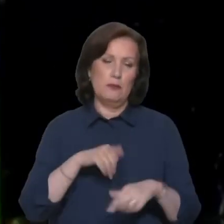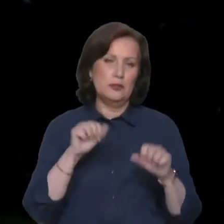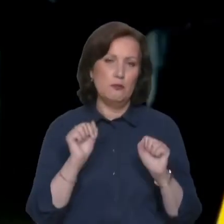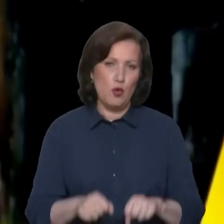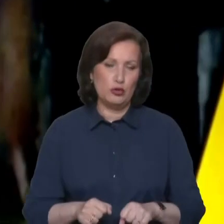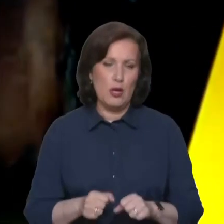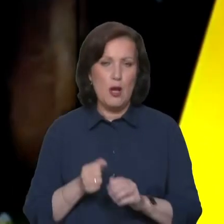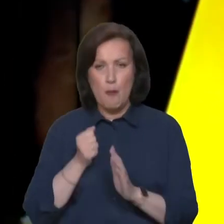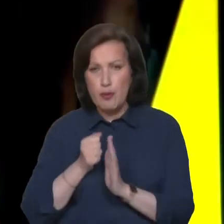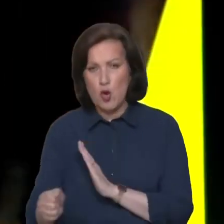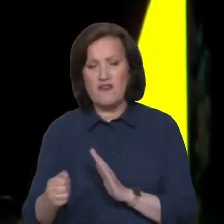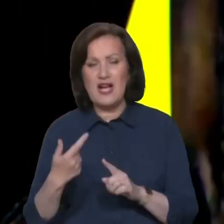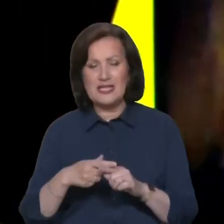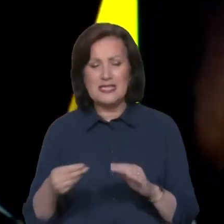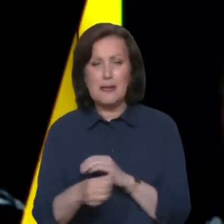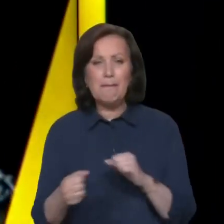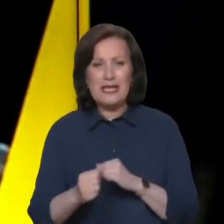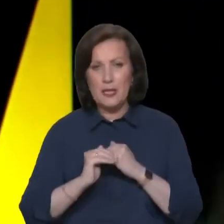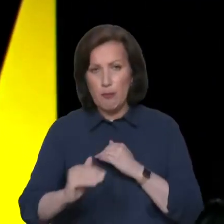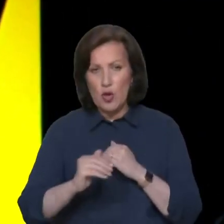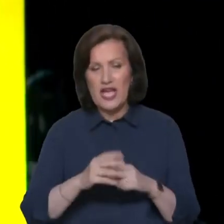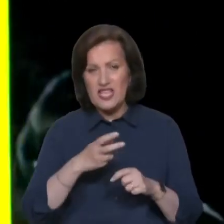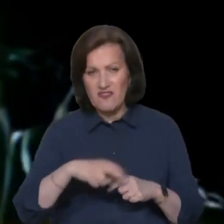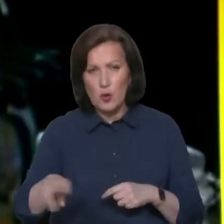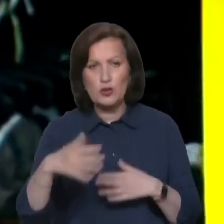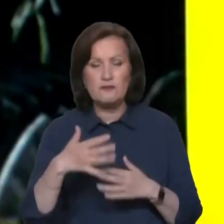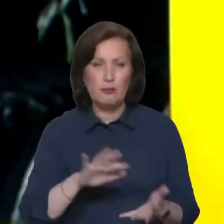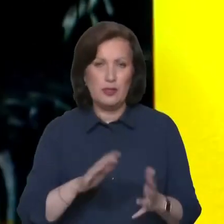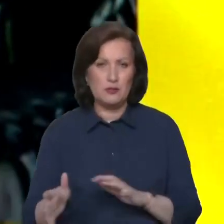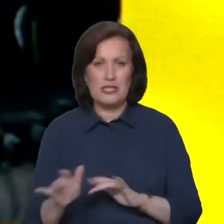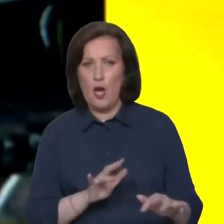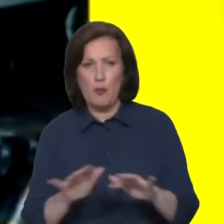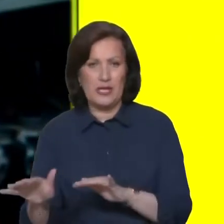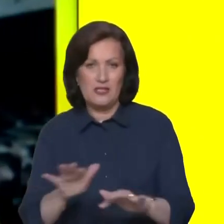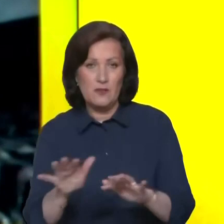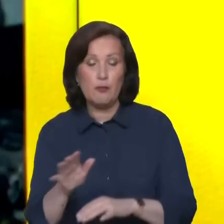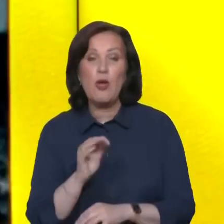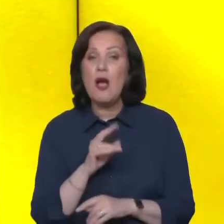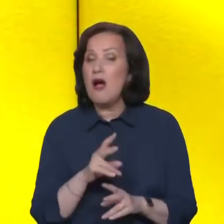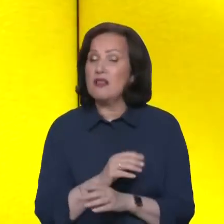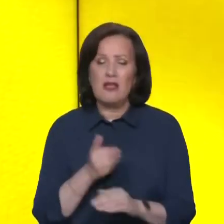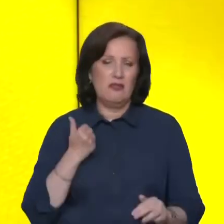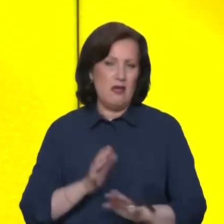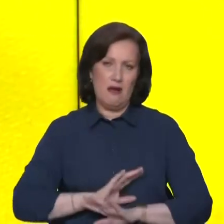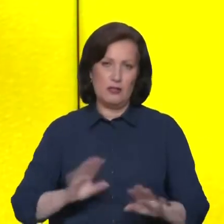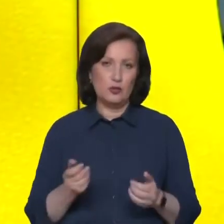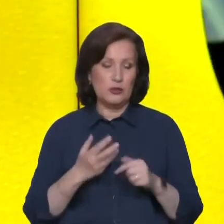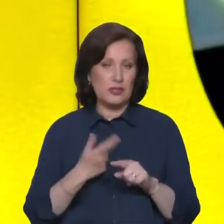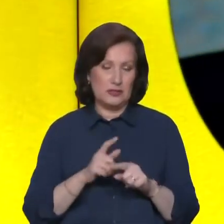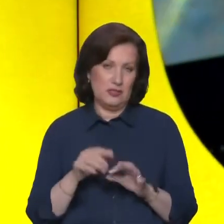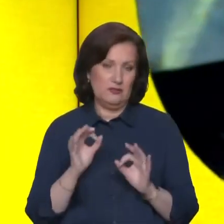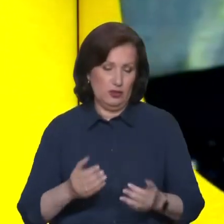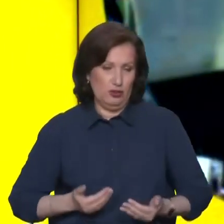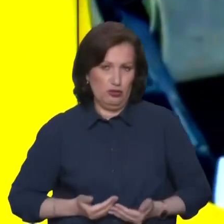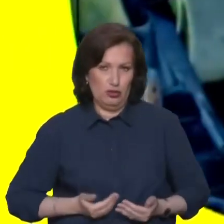зможемо проривати ці мінні поля і, власне кажучи, виходити вже більш-менш на оперативний простір. Але ніяк раніше, оскільки це,